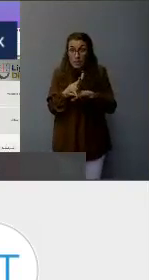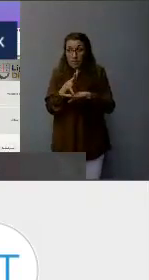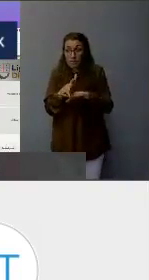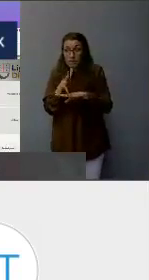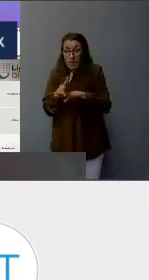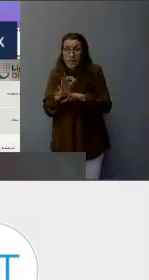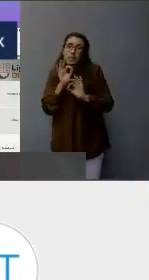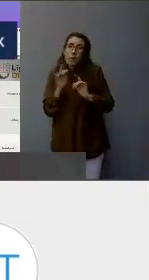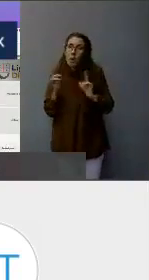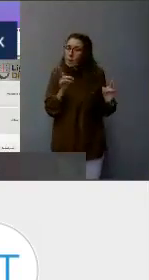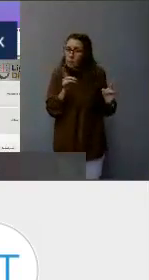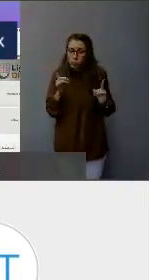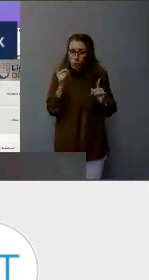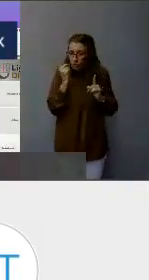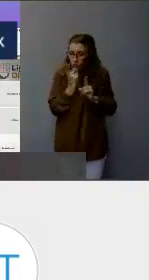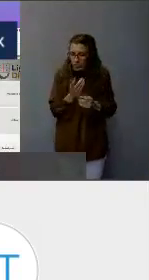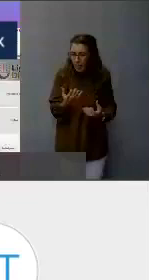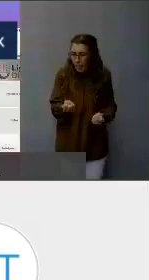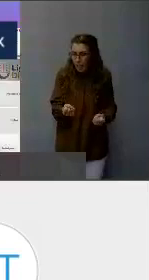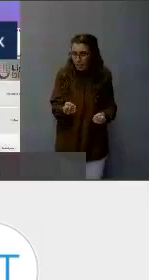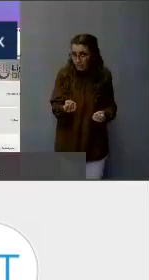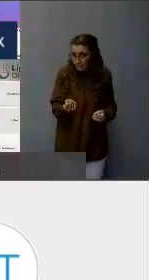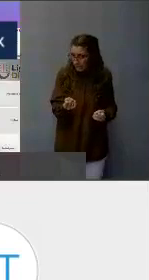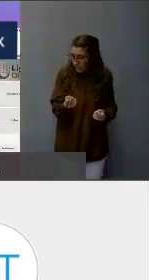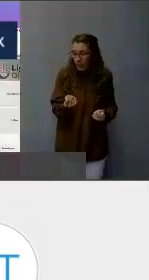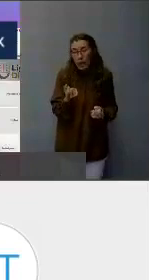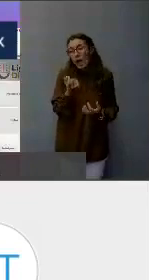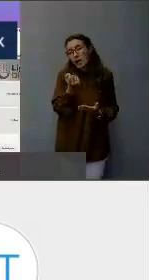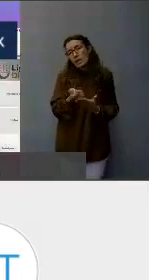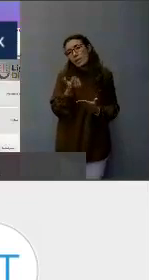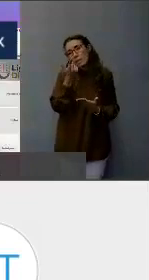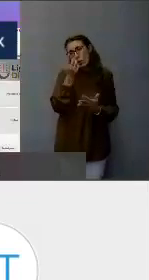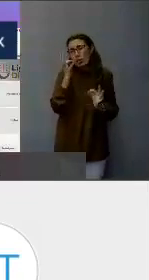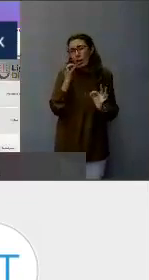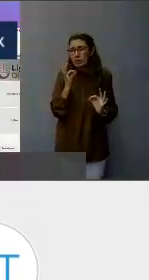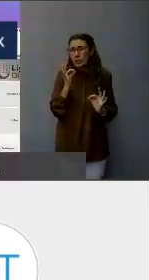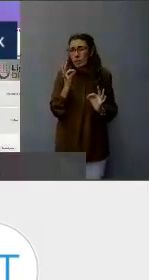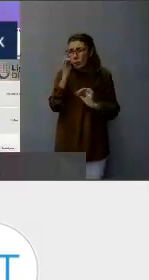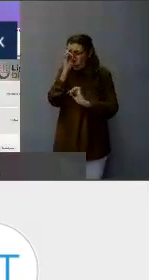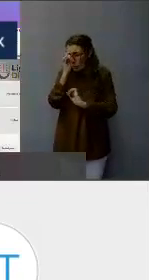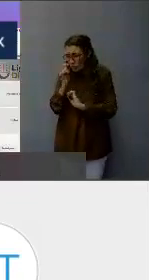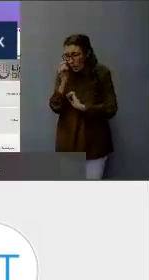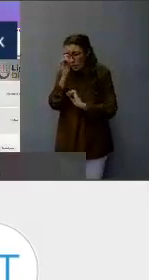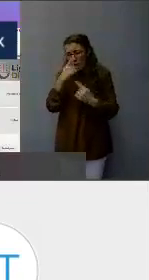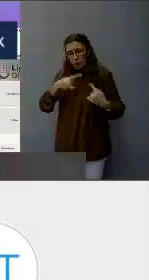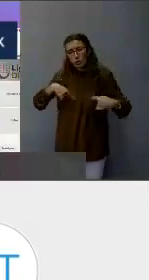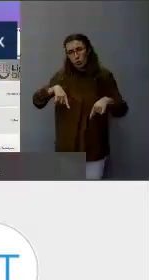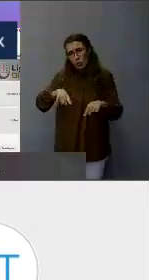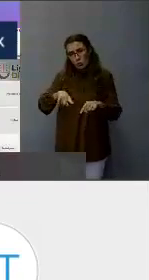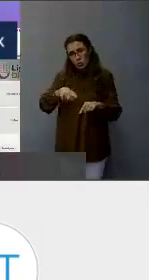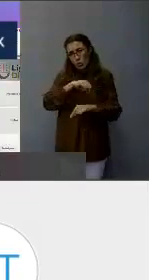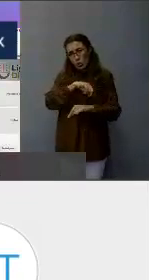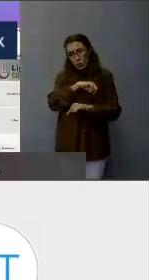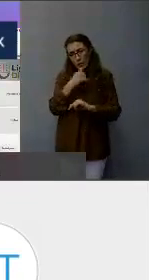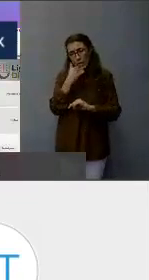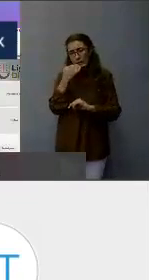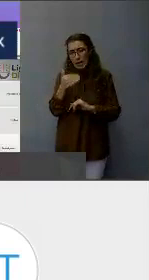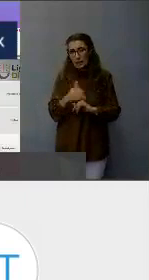fiba sia un atto dovuto nei confronti del consiglio comunale grazie